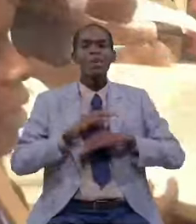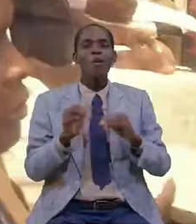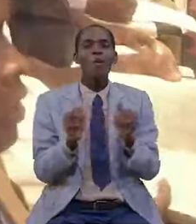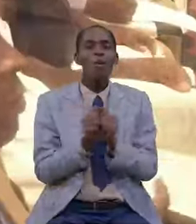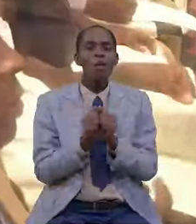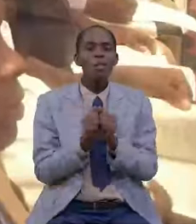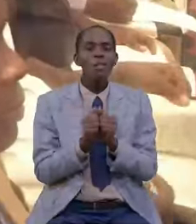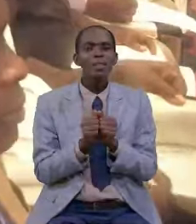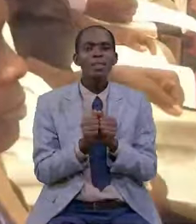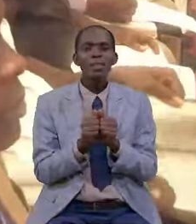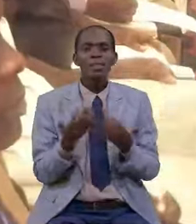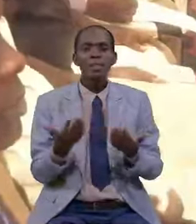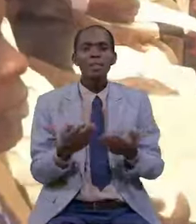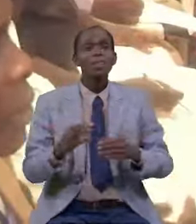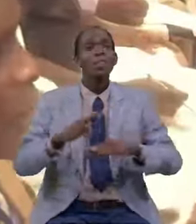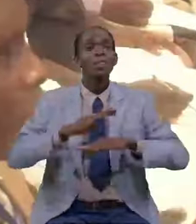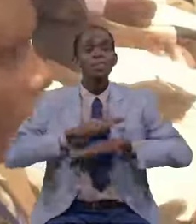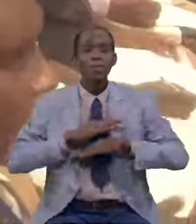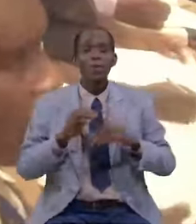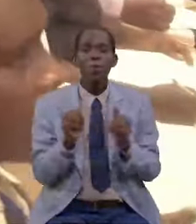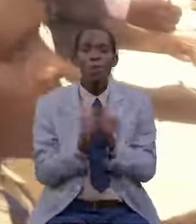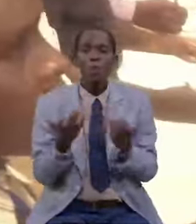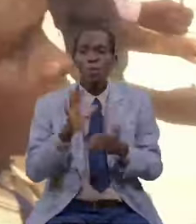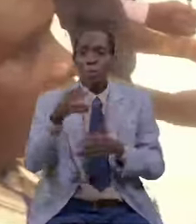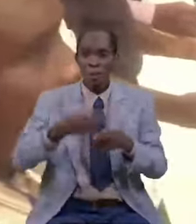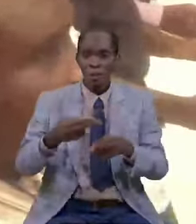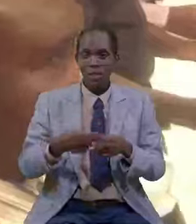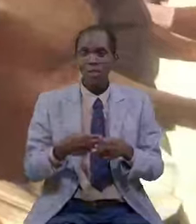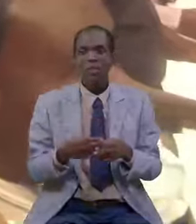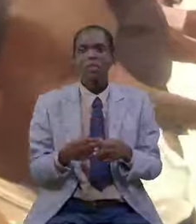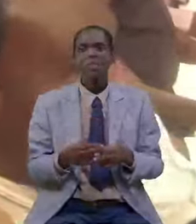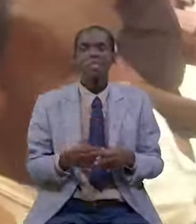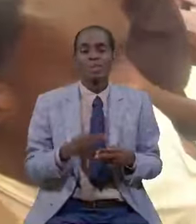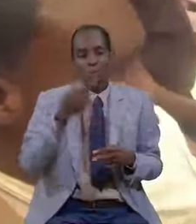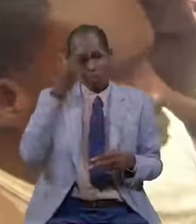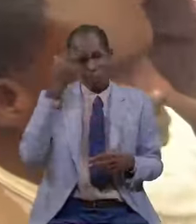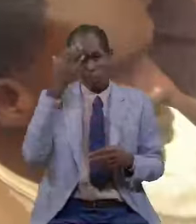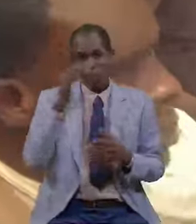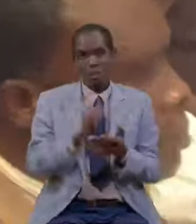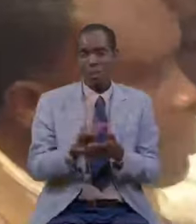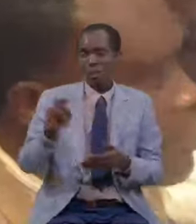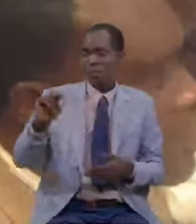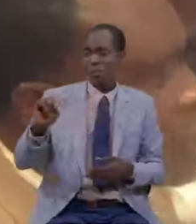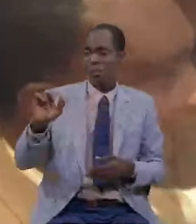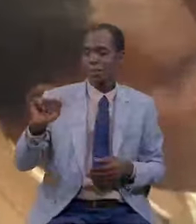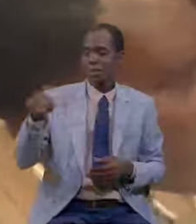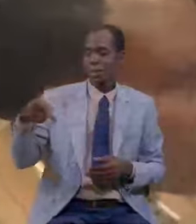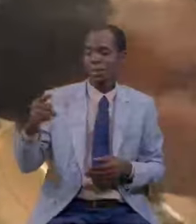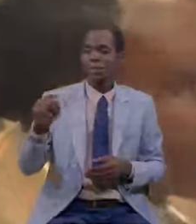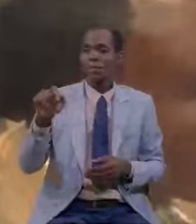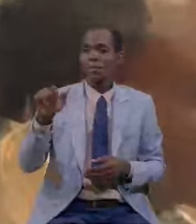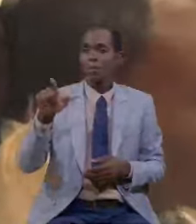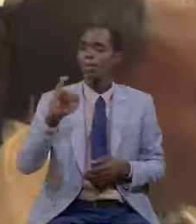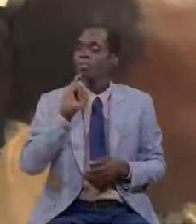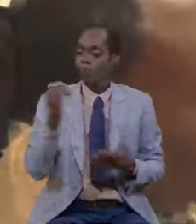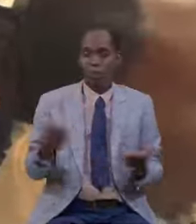Je dis, mettez votre nom là-bas, Daniel, rassasié de faveur. Parce que Naphtali n'est plus là, c'est toi qui es là, c'est moi